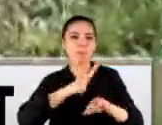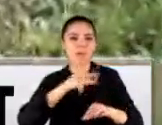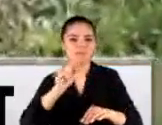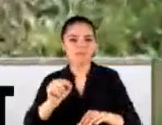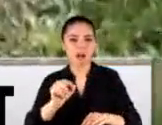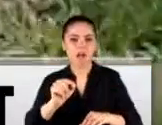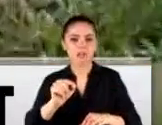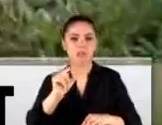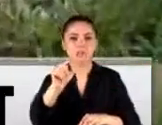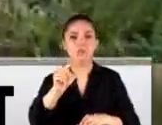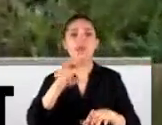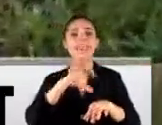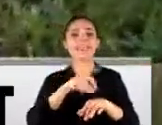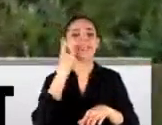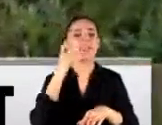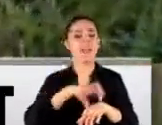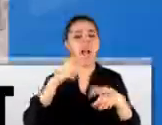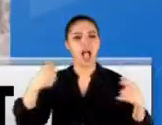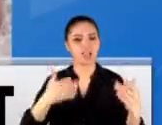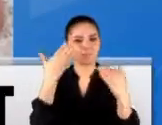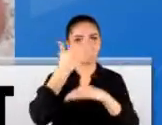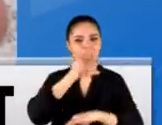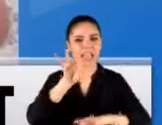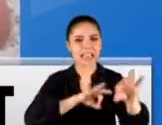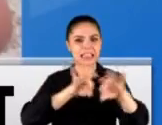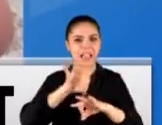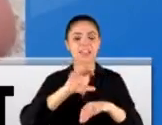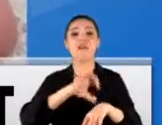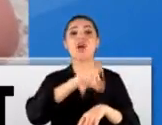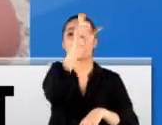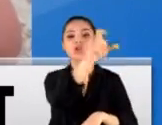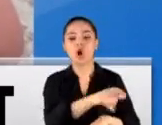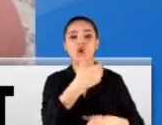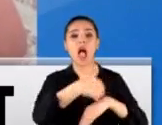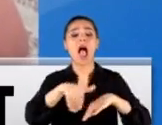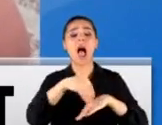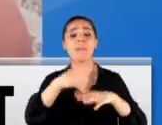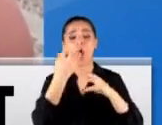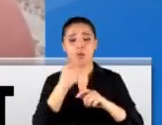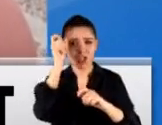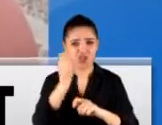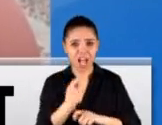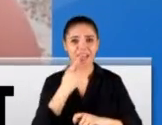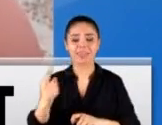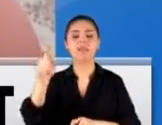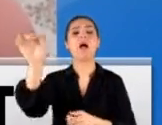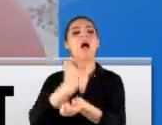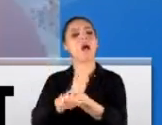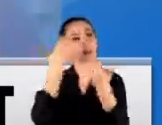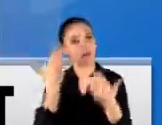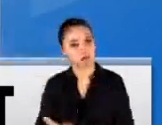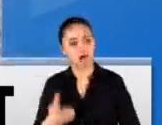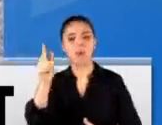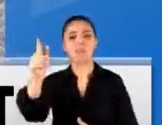vardı. Sungurlu Devlet Hastanesi'ne başvurdular. Tedavisini üstlenen doktor ameliyat olması şart deyince aile kabul etti.